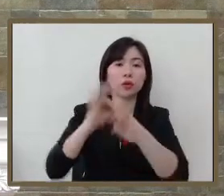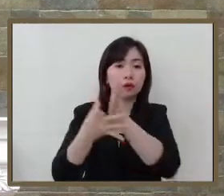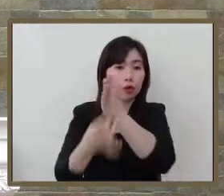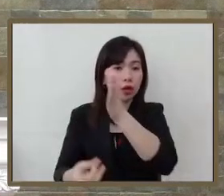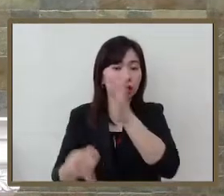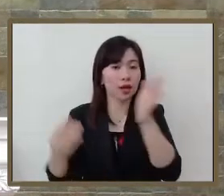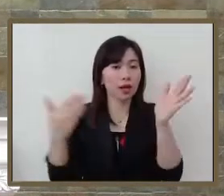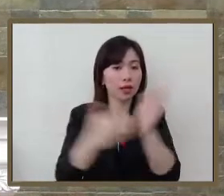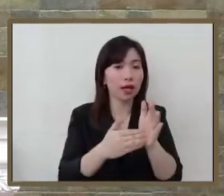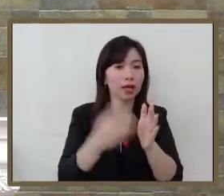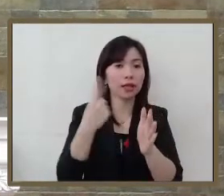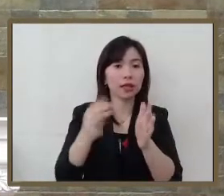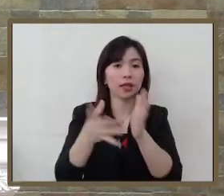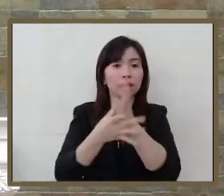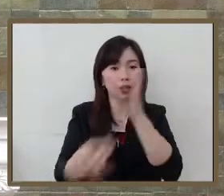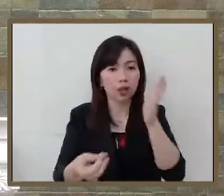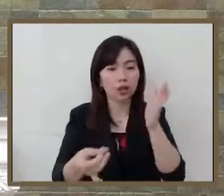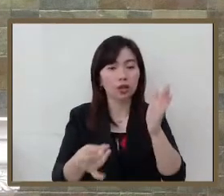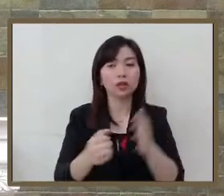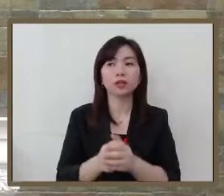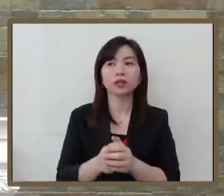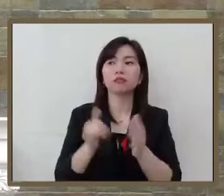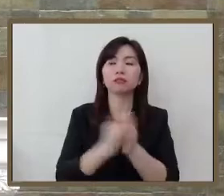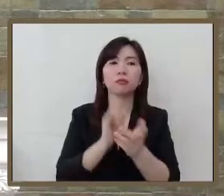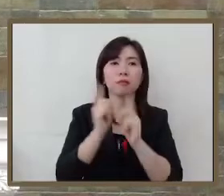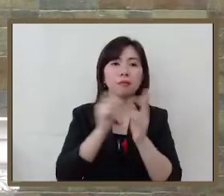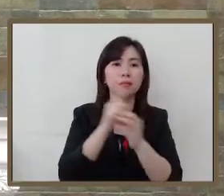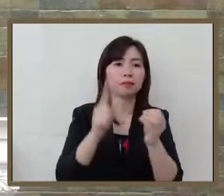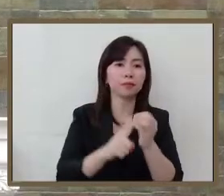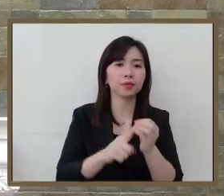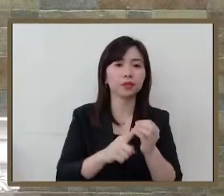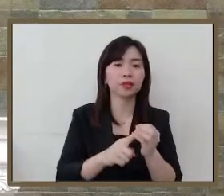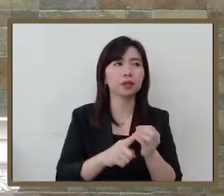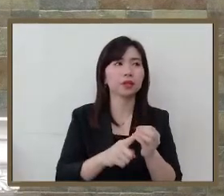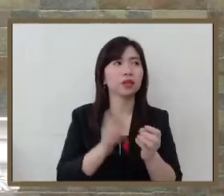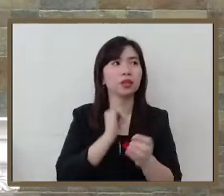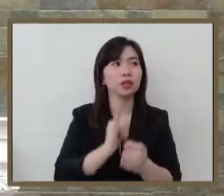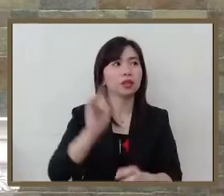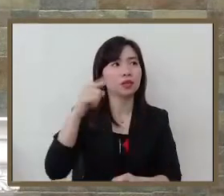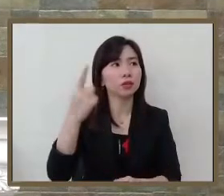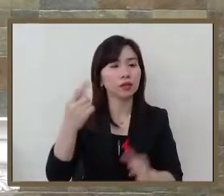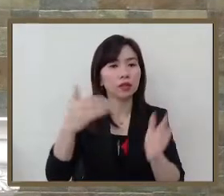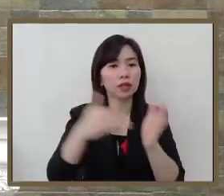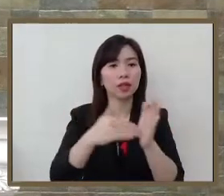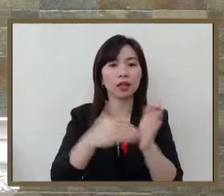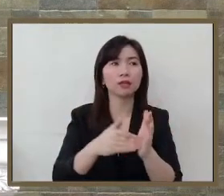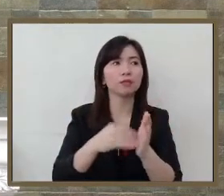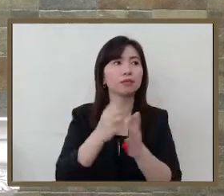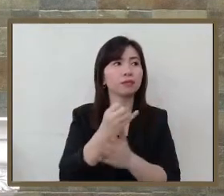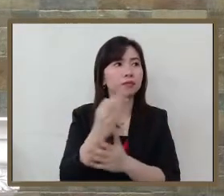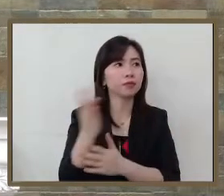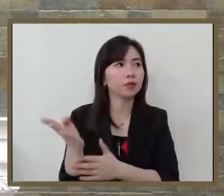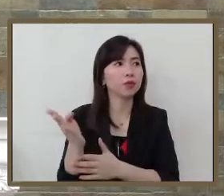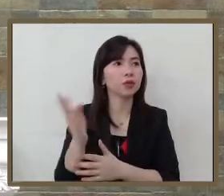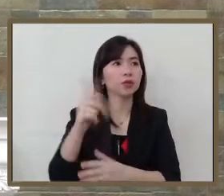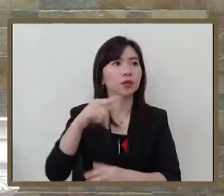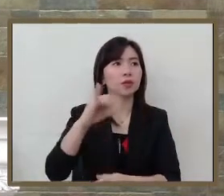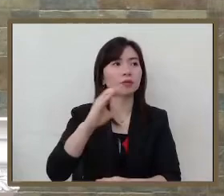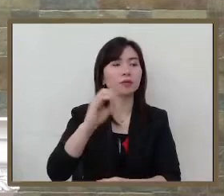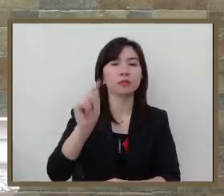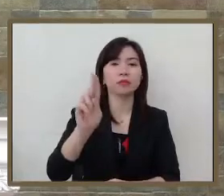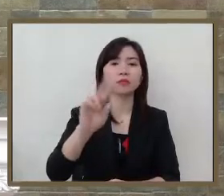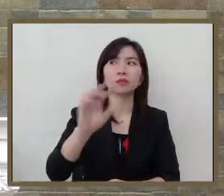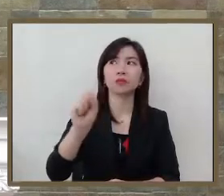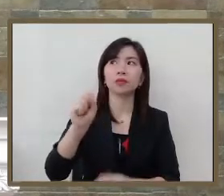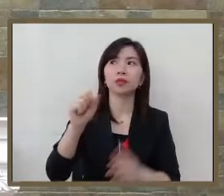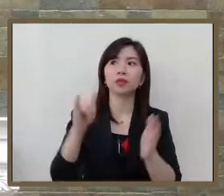oil that I'm talking about is none other than those pictures that you